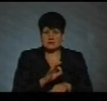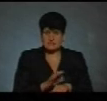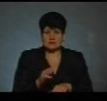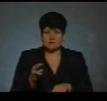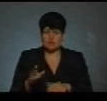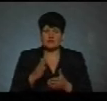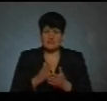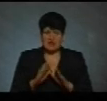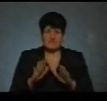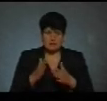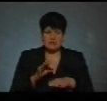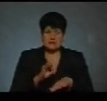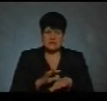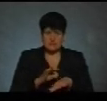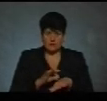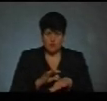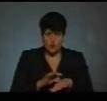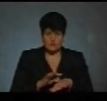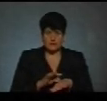випадки захворювання частини